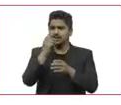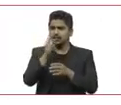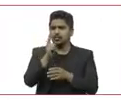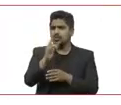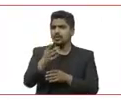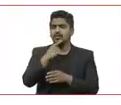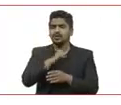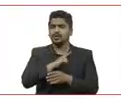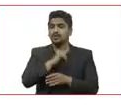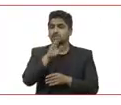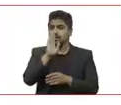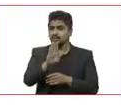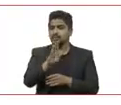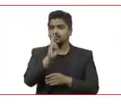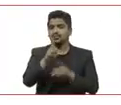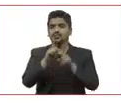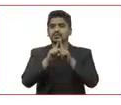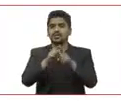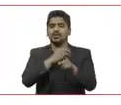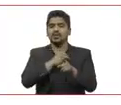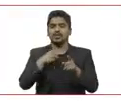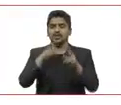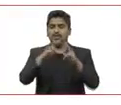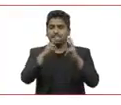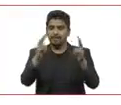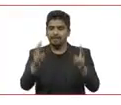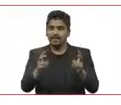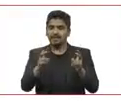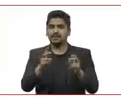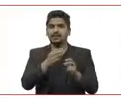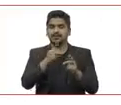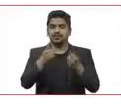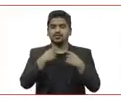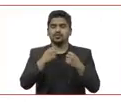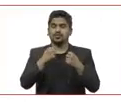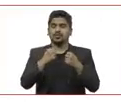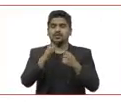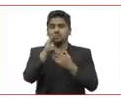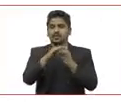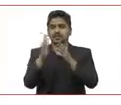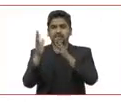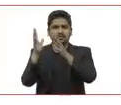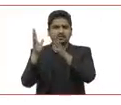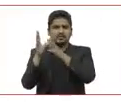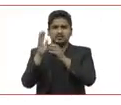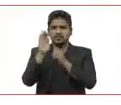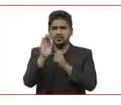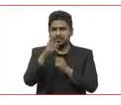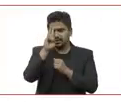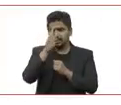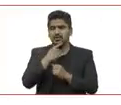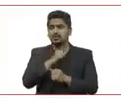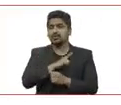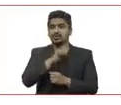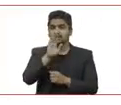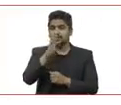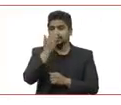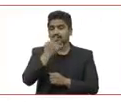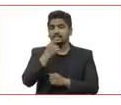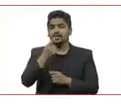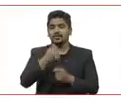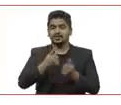भने सँगसँगै हाम्रो अस्पतालको शैय्या र हाम्रो स्वास्थ्य प्रणालीले थेग्नै नसक्ने त होइन भन्ने डर पनि छ, किनभने